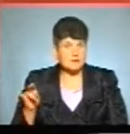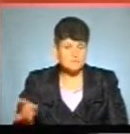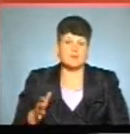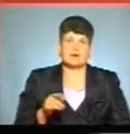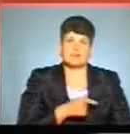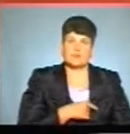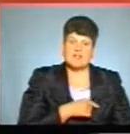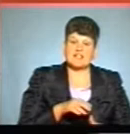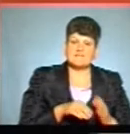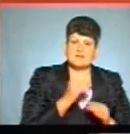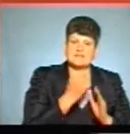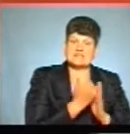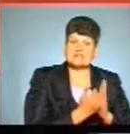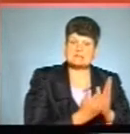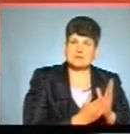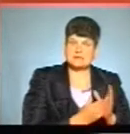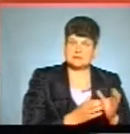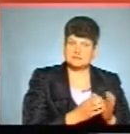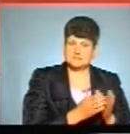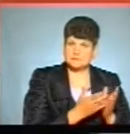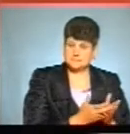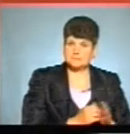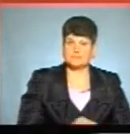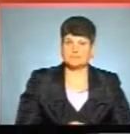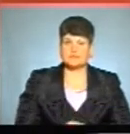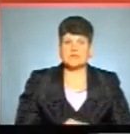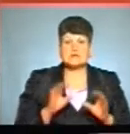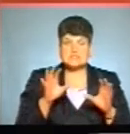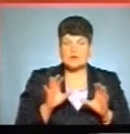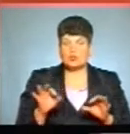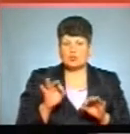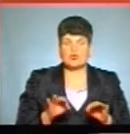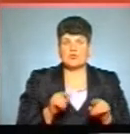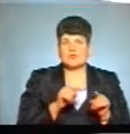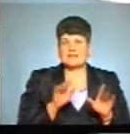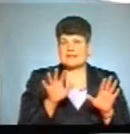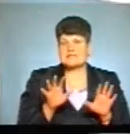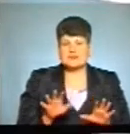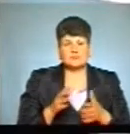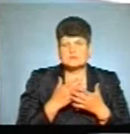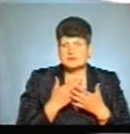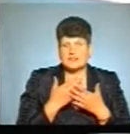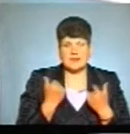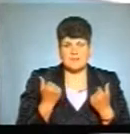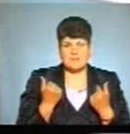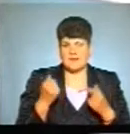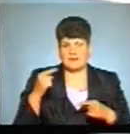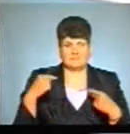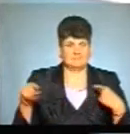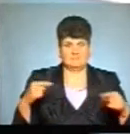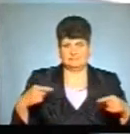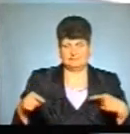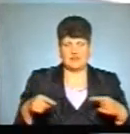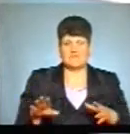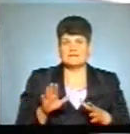які вибрані за списками до Верховної Ради? Закон про їхній статус не має градації, тобто вони